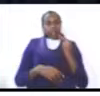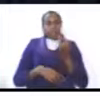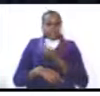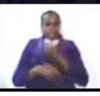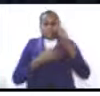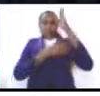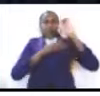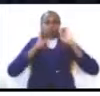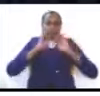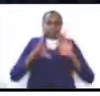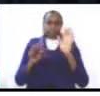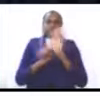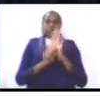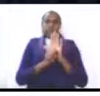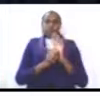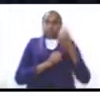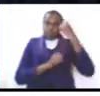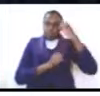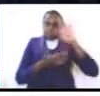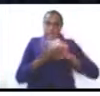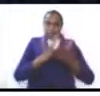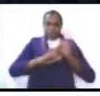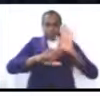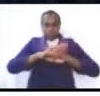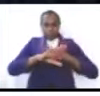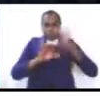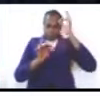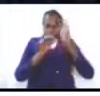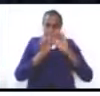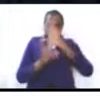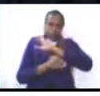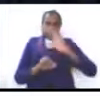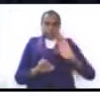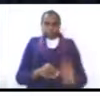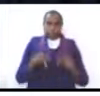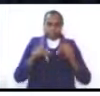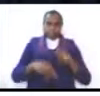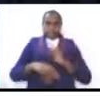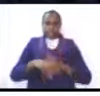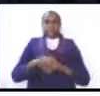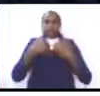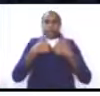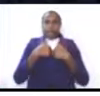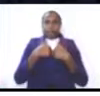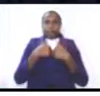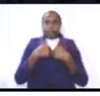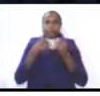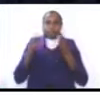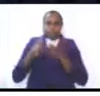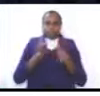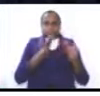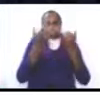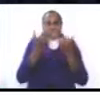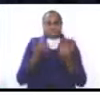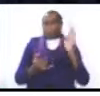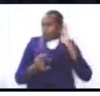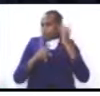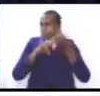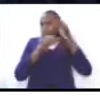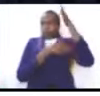Mungu ambariki sana kwa kuwa Wakristo waaminifu hata kwa nafasi hii ndio tuweze kusikia kutoka kwa